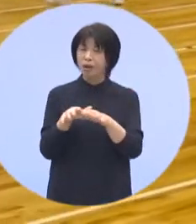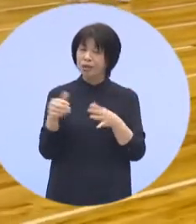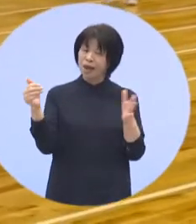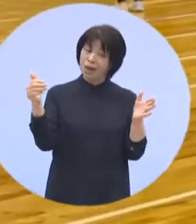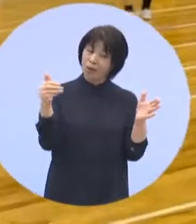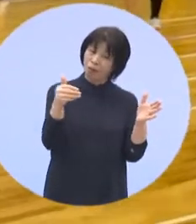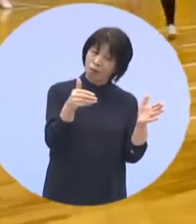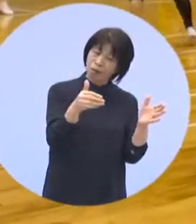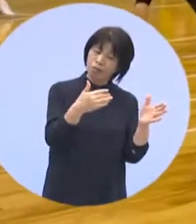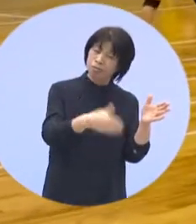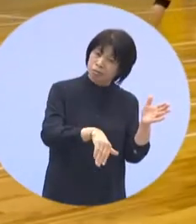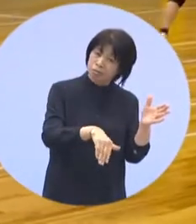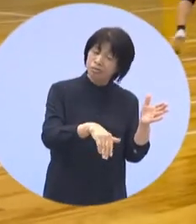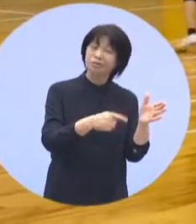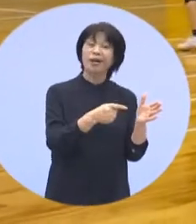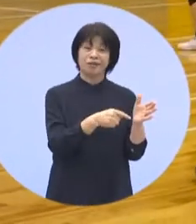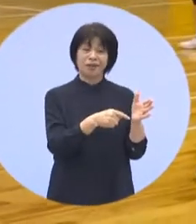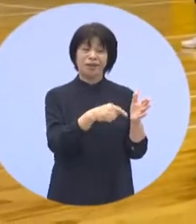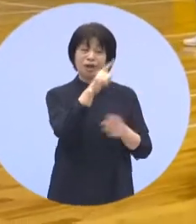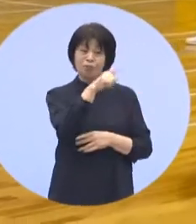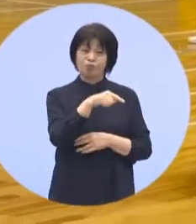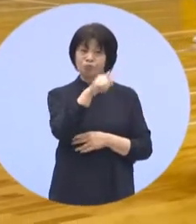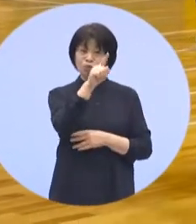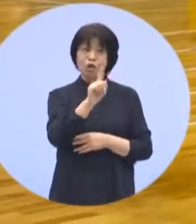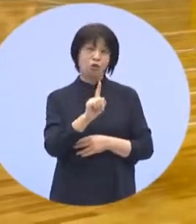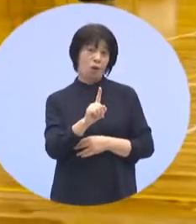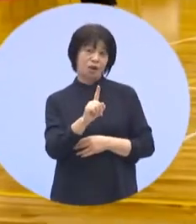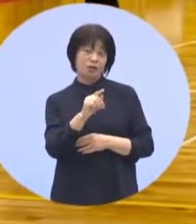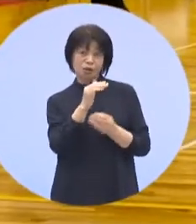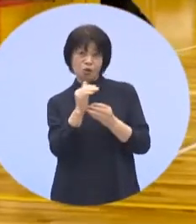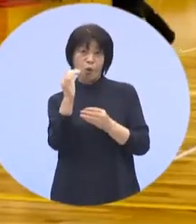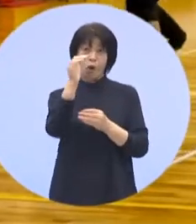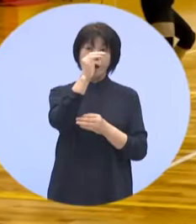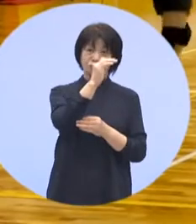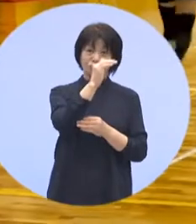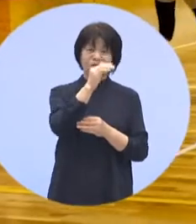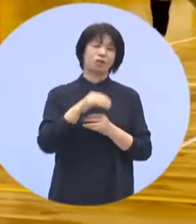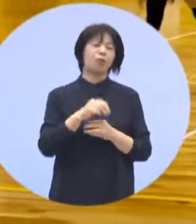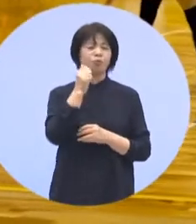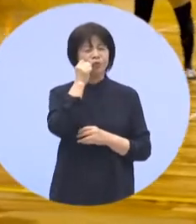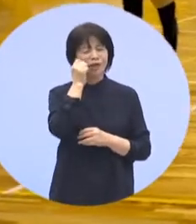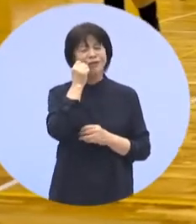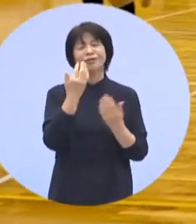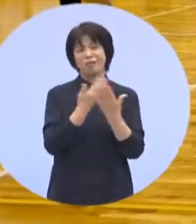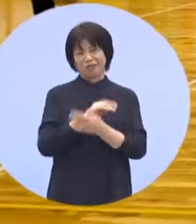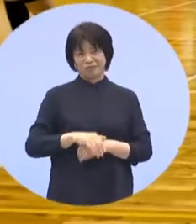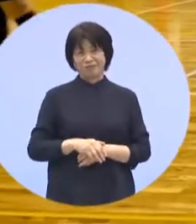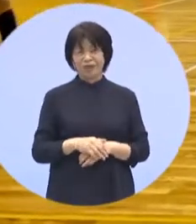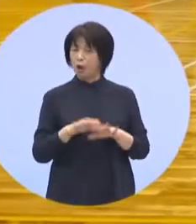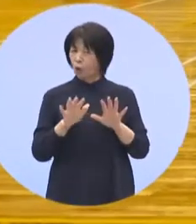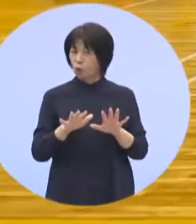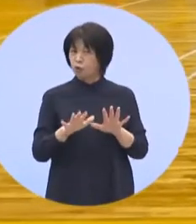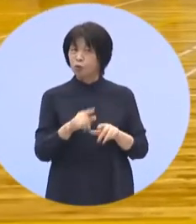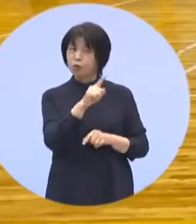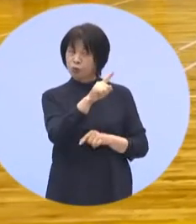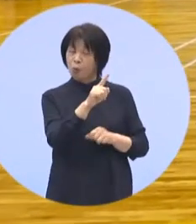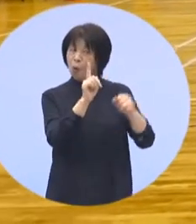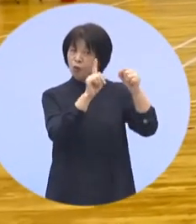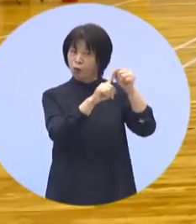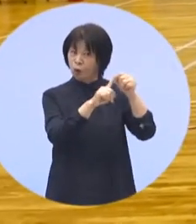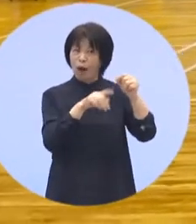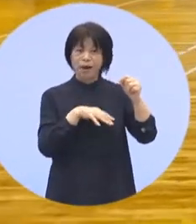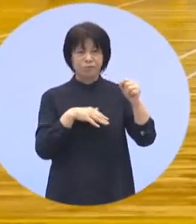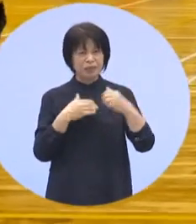ず、V1 昇格という目標も叶えることができなかったので、今年もその目標を全員持